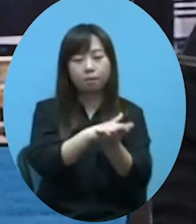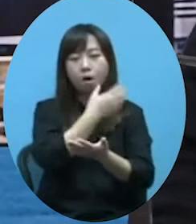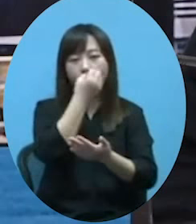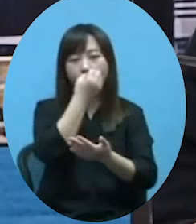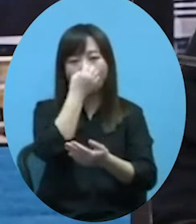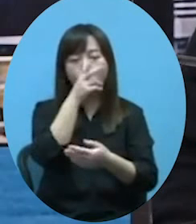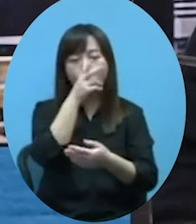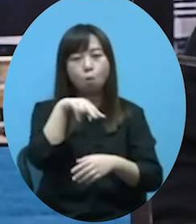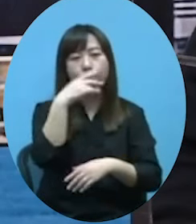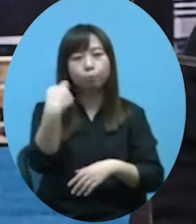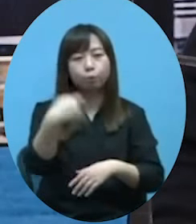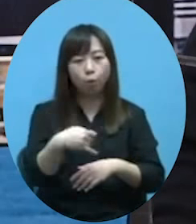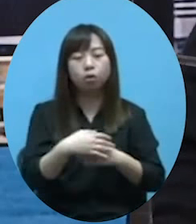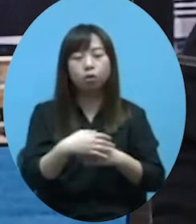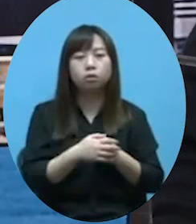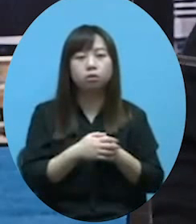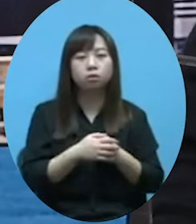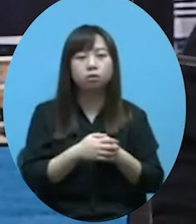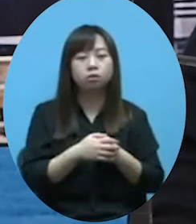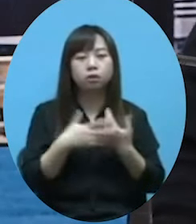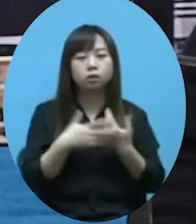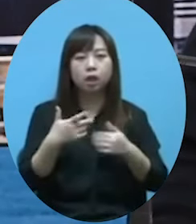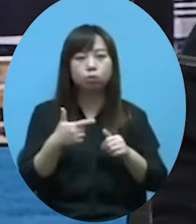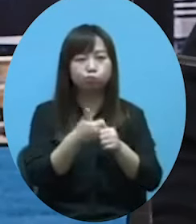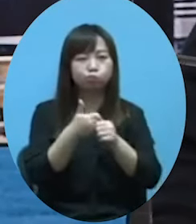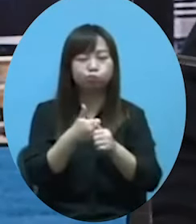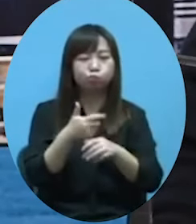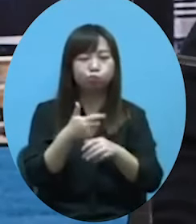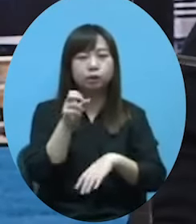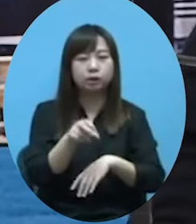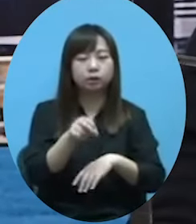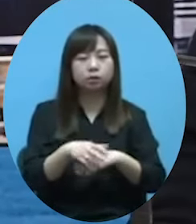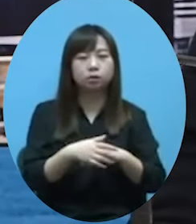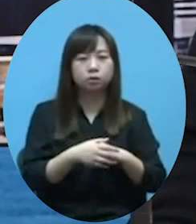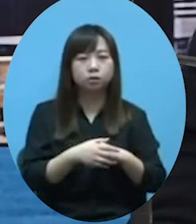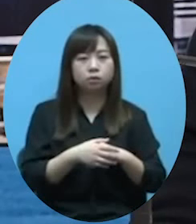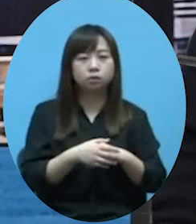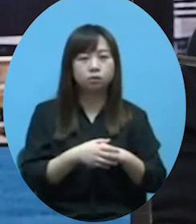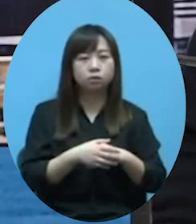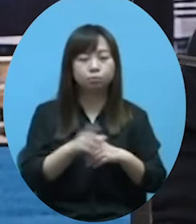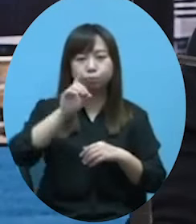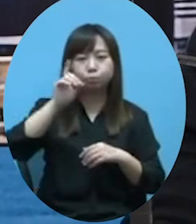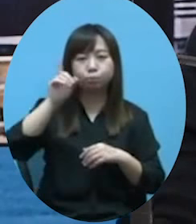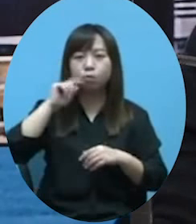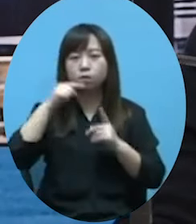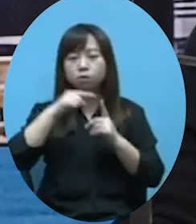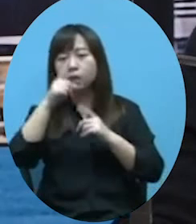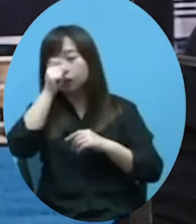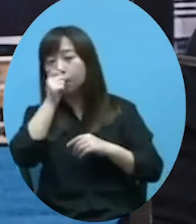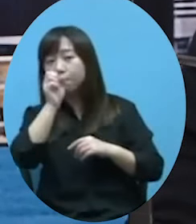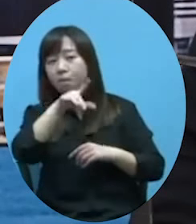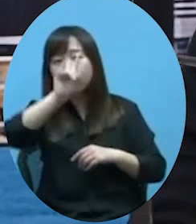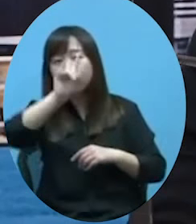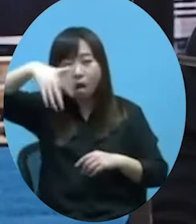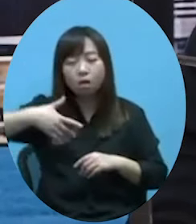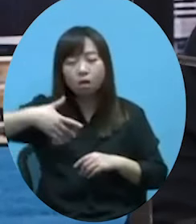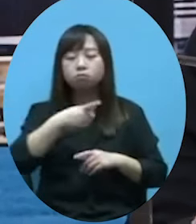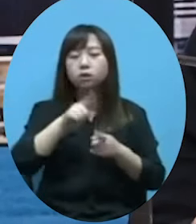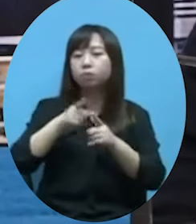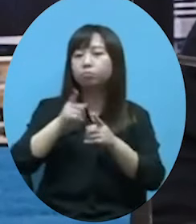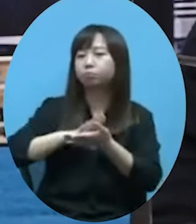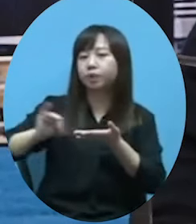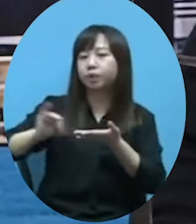就找不到所以我們現在還在追蹤著那些人哪裡不清楚的